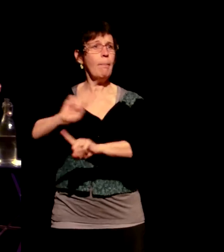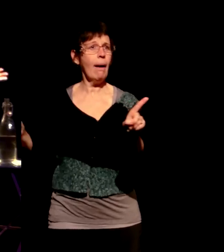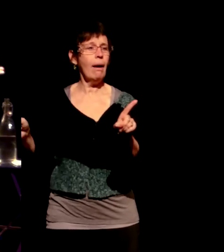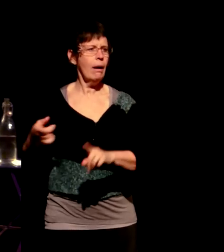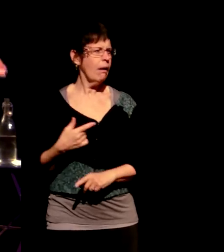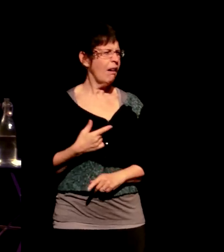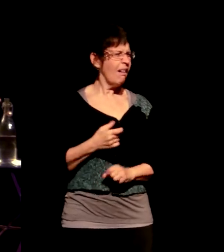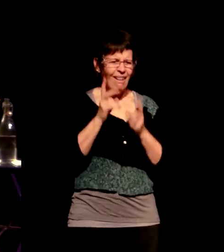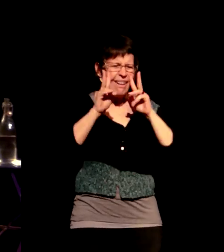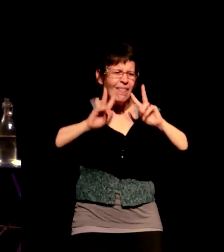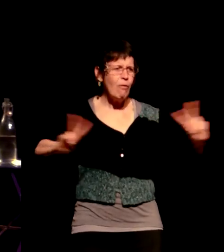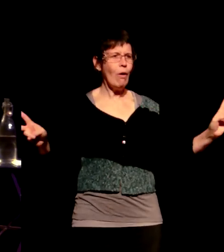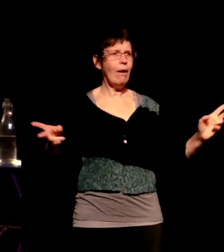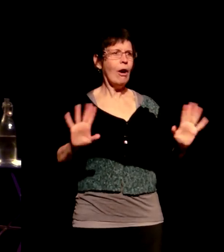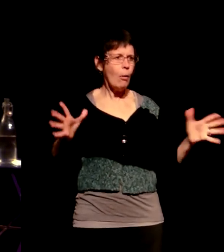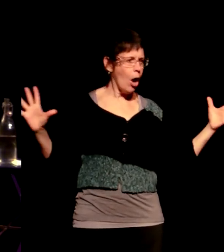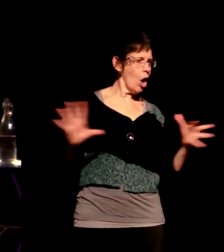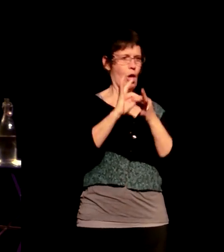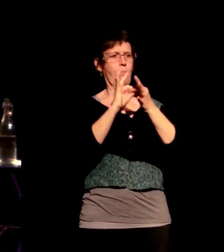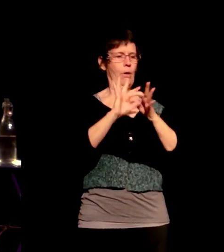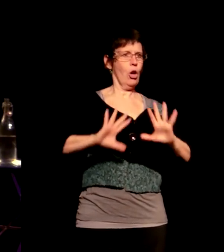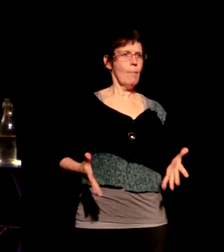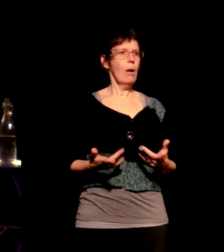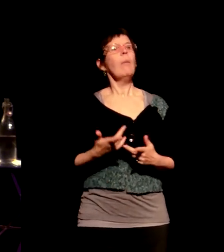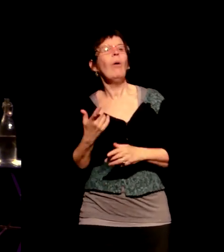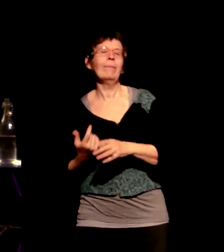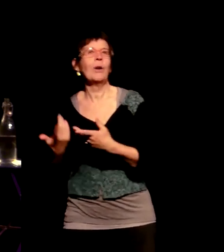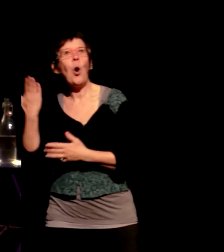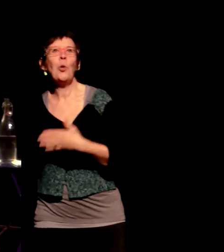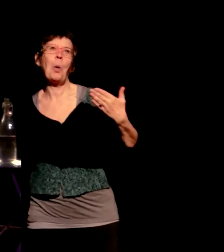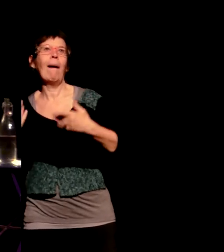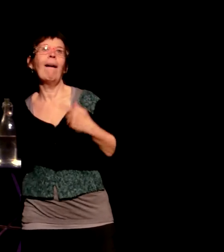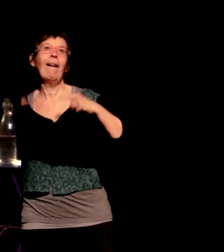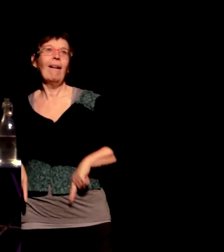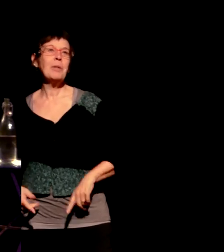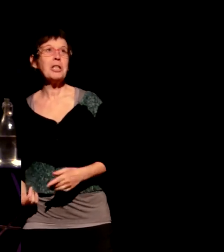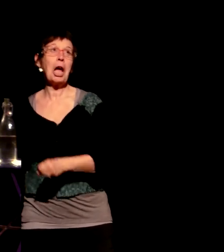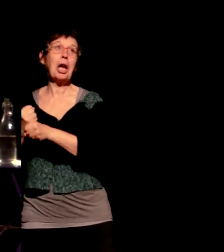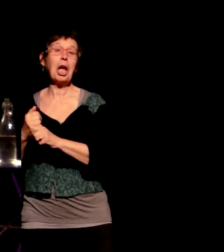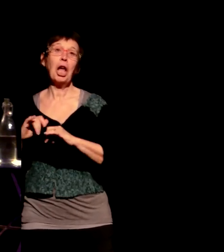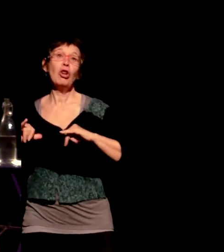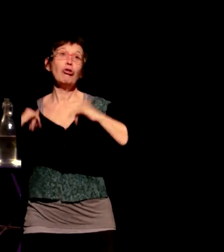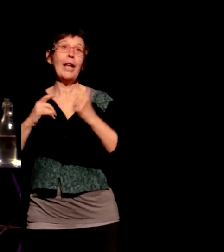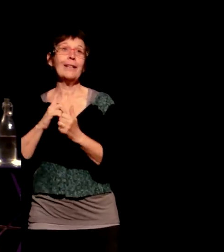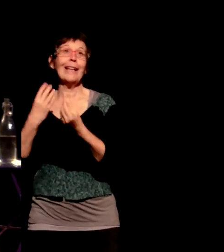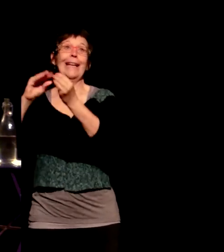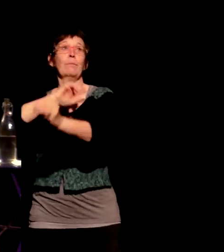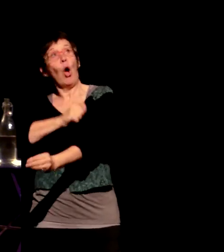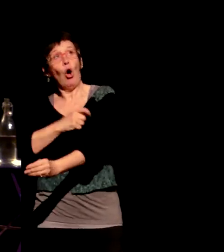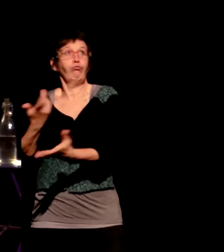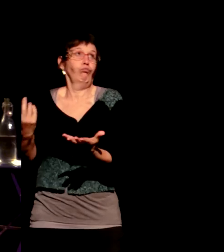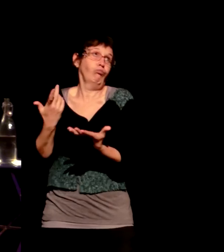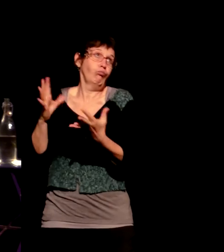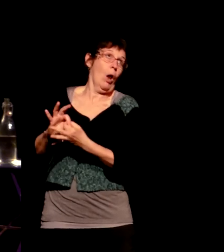absolument rien à voir, comment vous pouvez les mettre ensemble ?» Bon, c'est vrai qu'on a fait jeunesse et sport, alors bon, mais on l'a déjà fait, mais ces